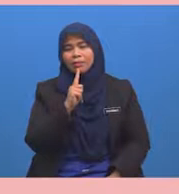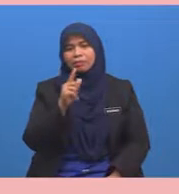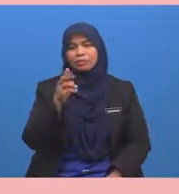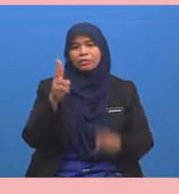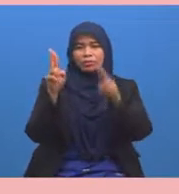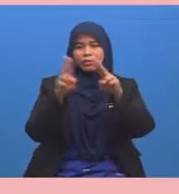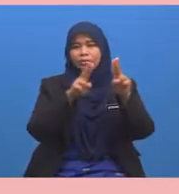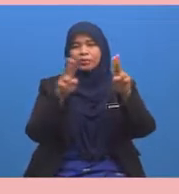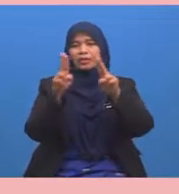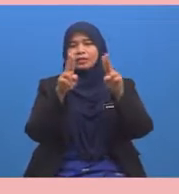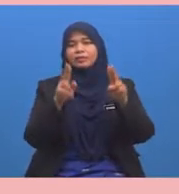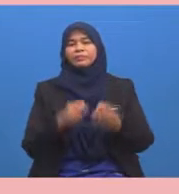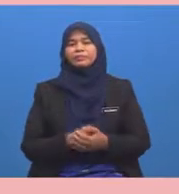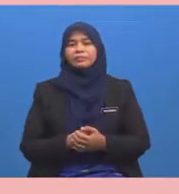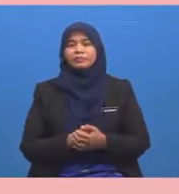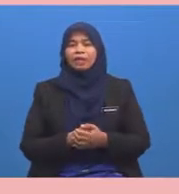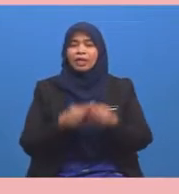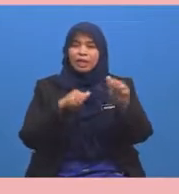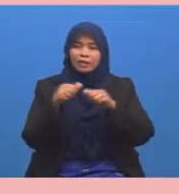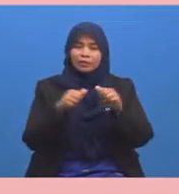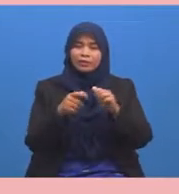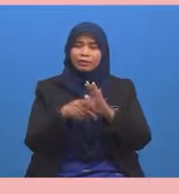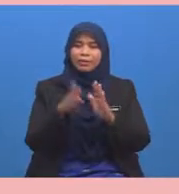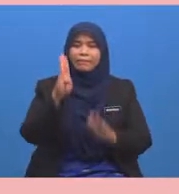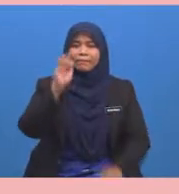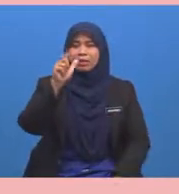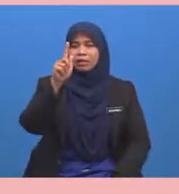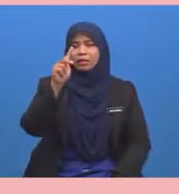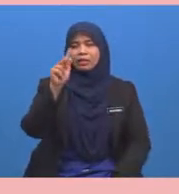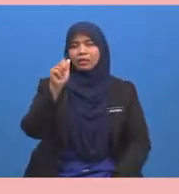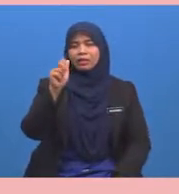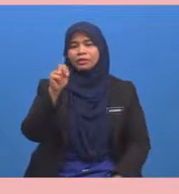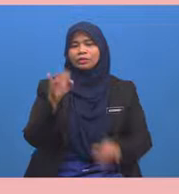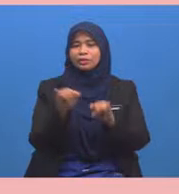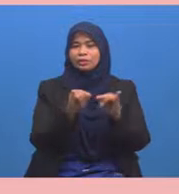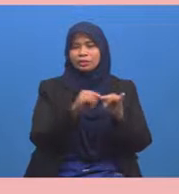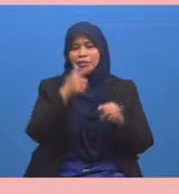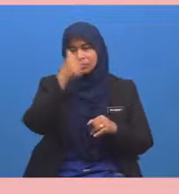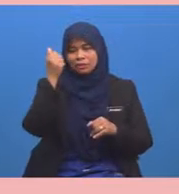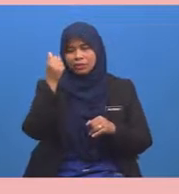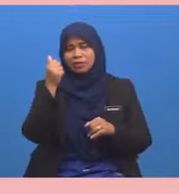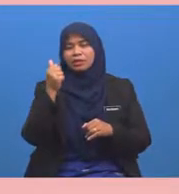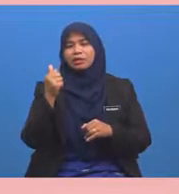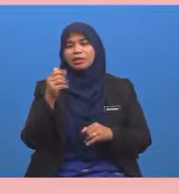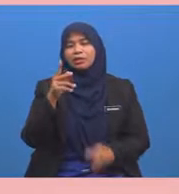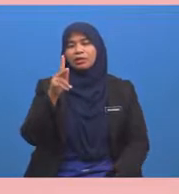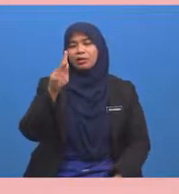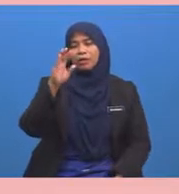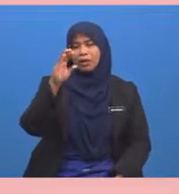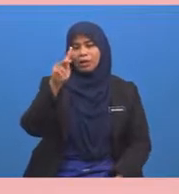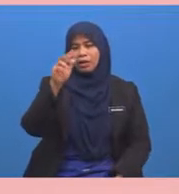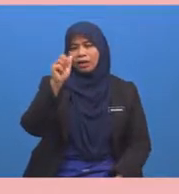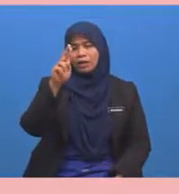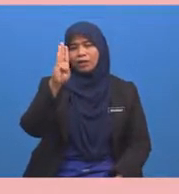kadar sejat peluhan. Aktiviti pembalakan juga akan menyebabkan kandungan karbon dioksida bertambah